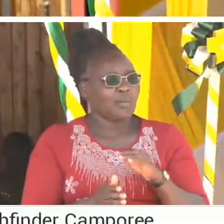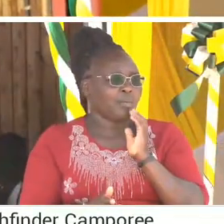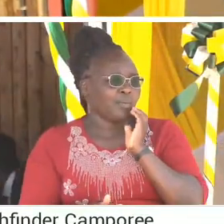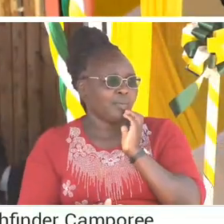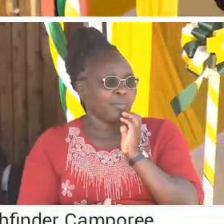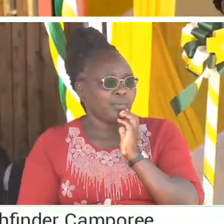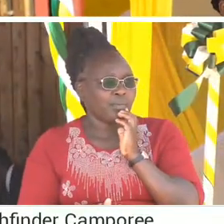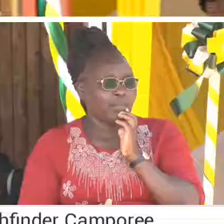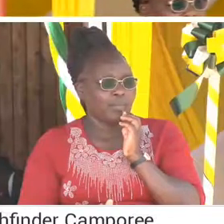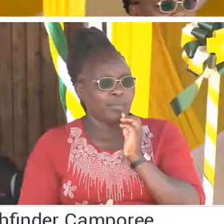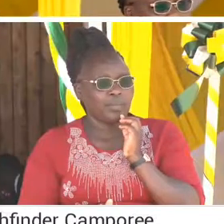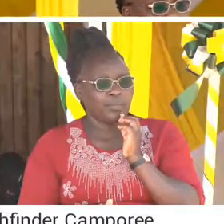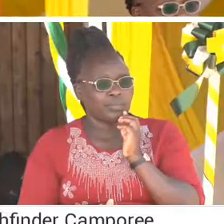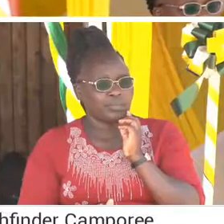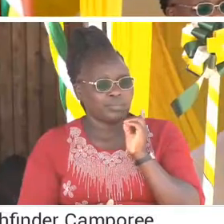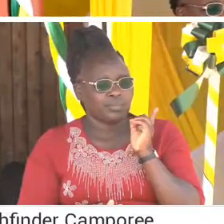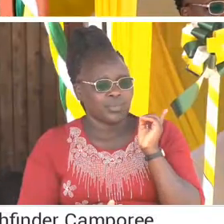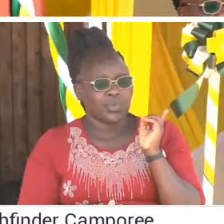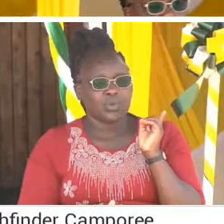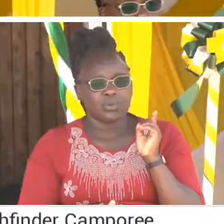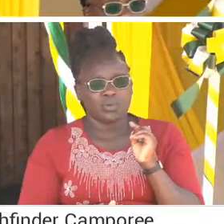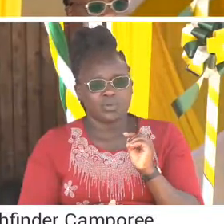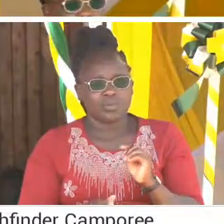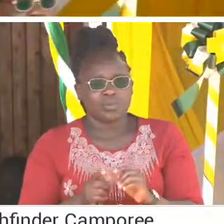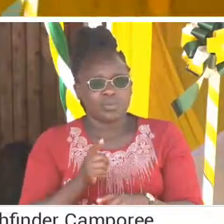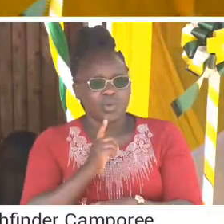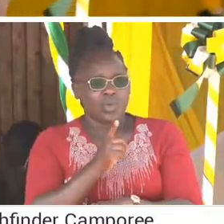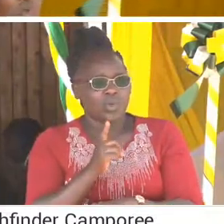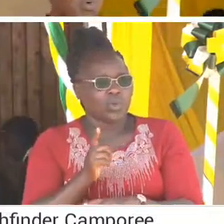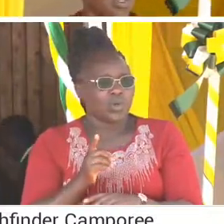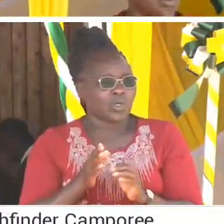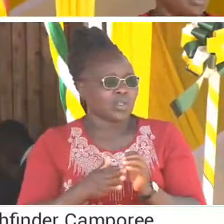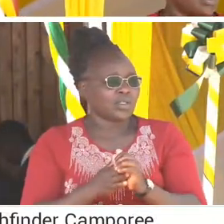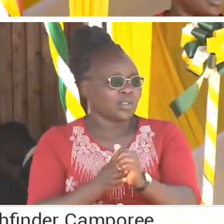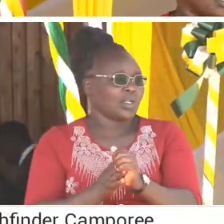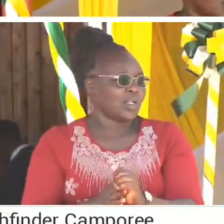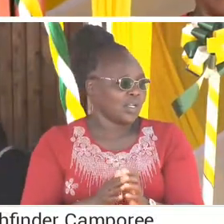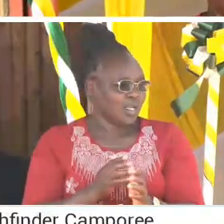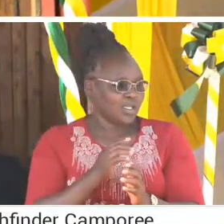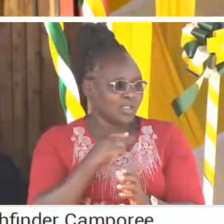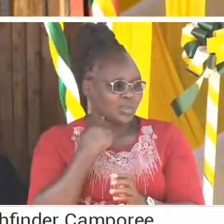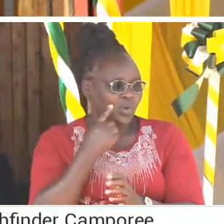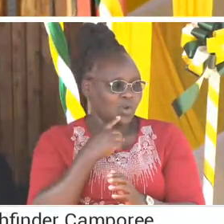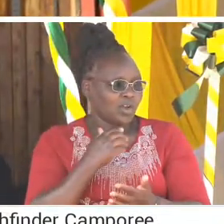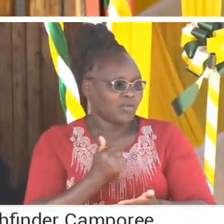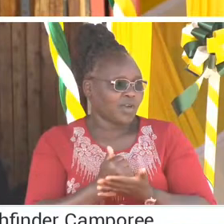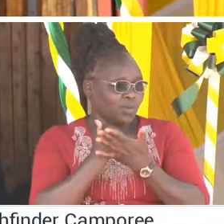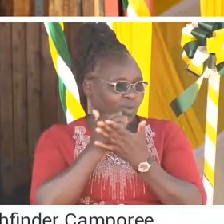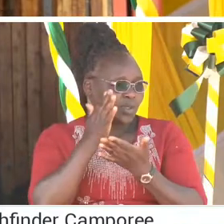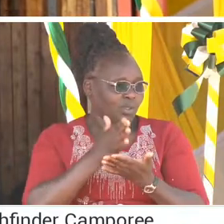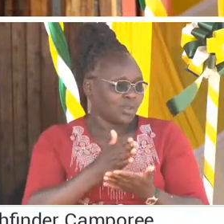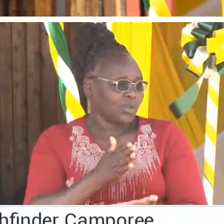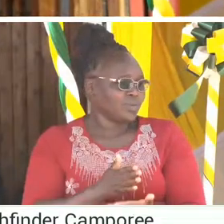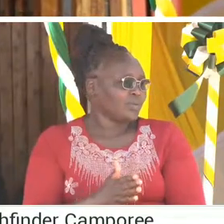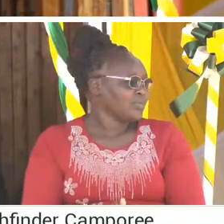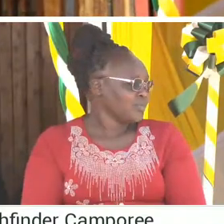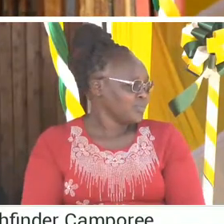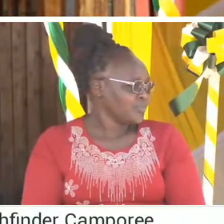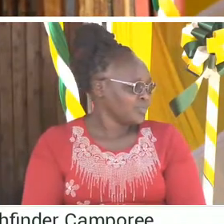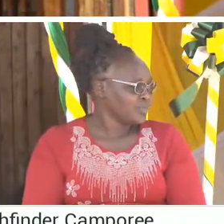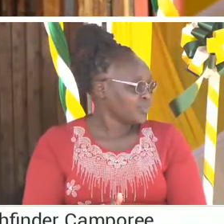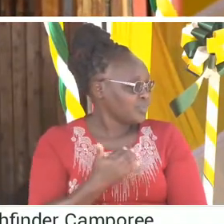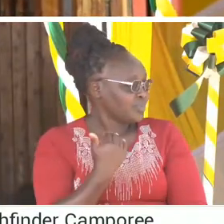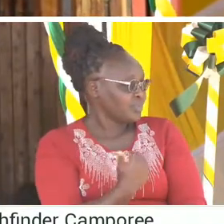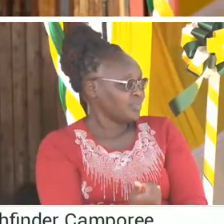Ili najua nyinyi viongozi ambao mmesaidia au watoto ambao wametoka district na